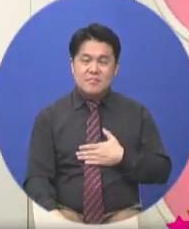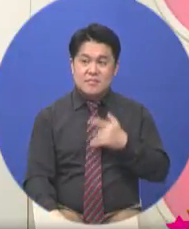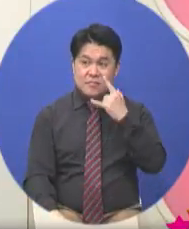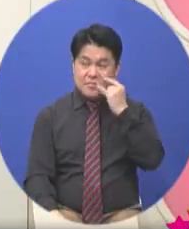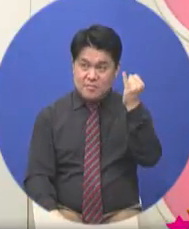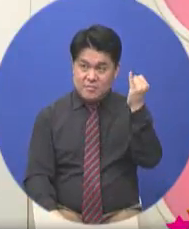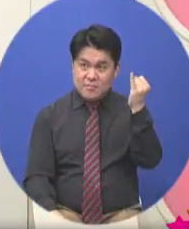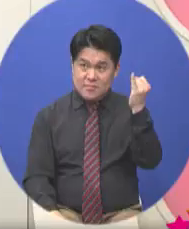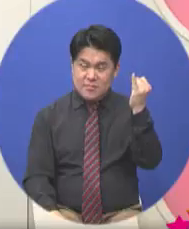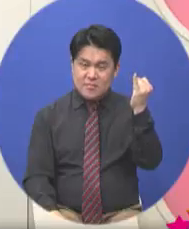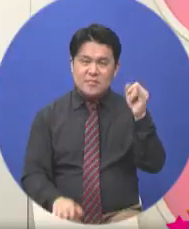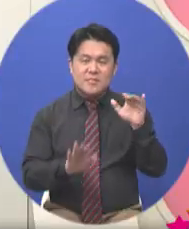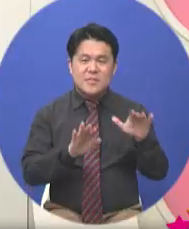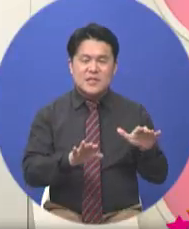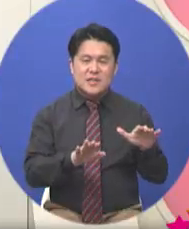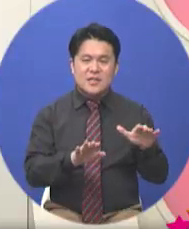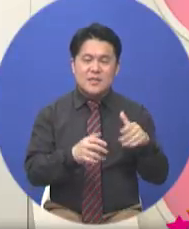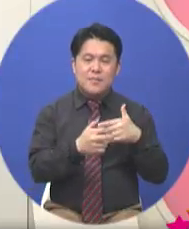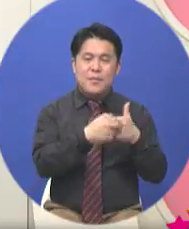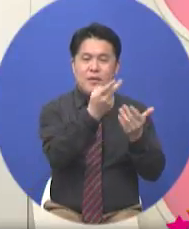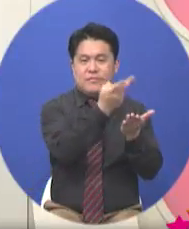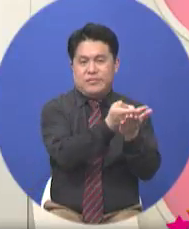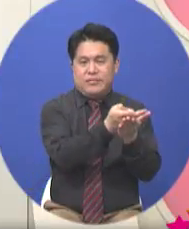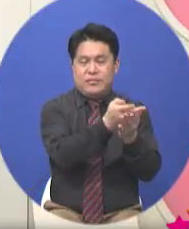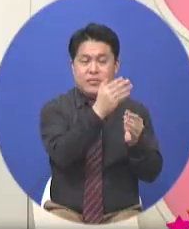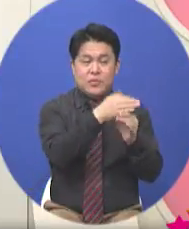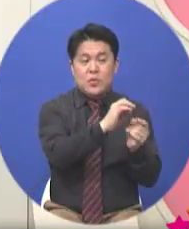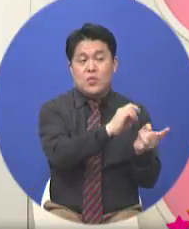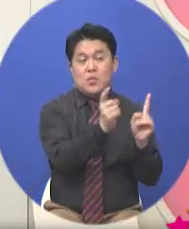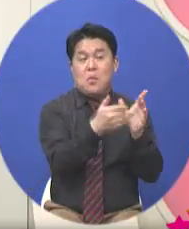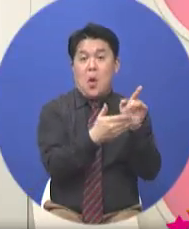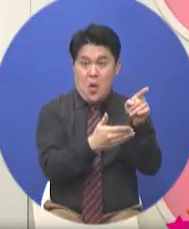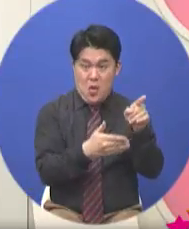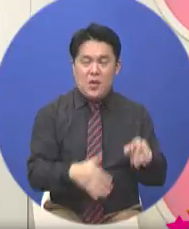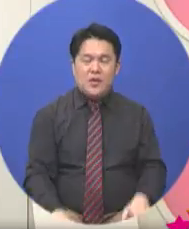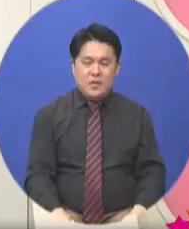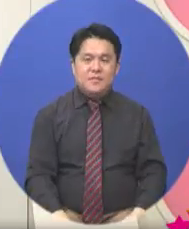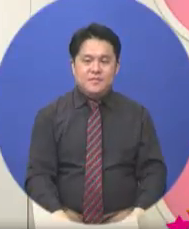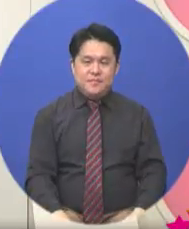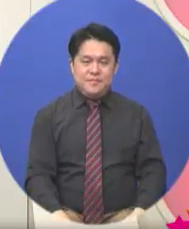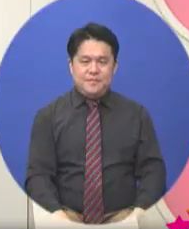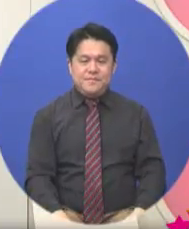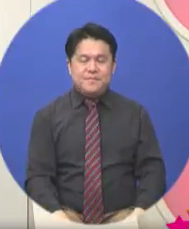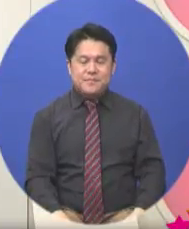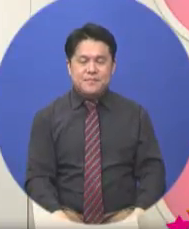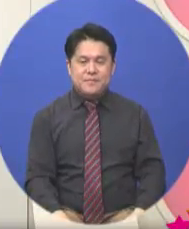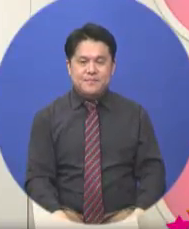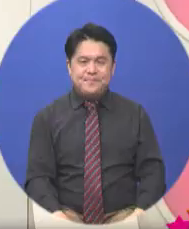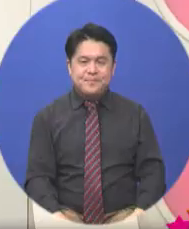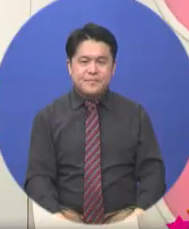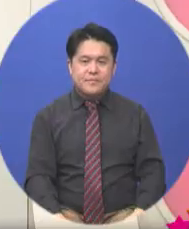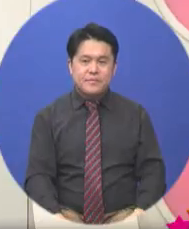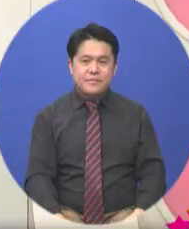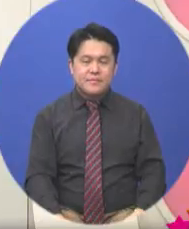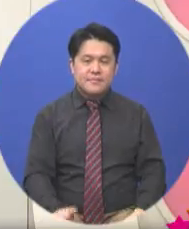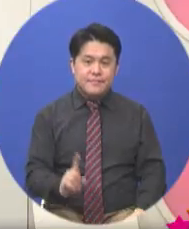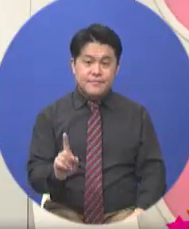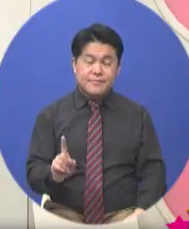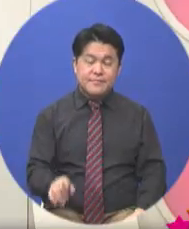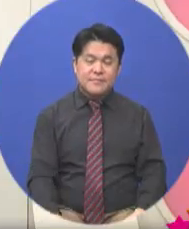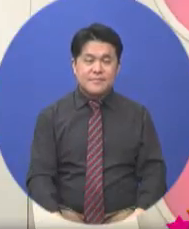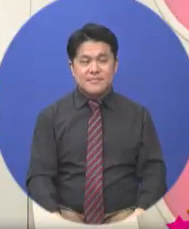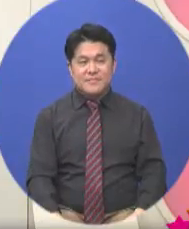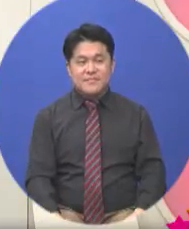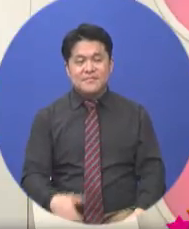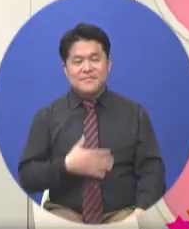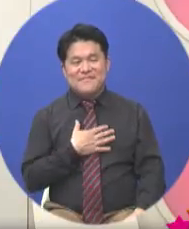어머님이 요양에 계시는데 네. 조금 회복이 됐어요. 아. 예. 그래서 예,